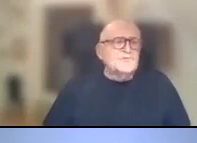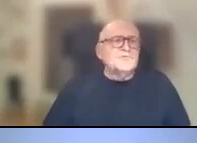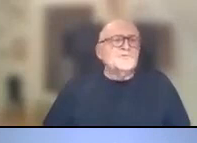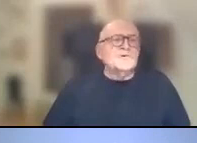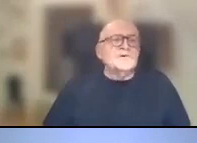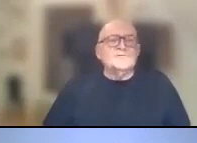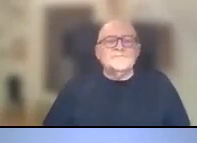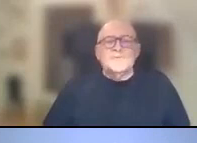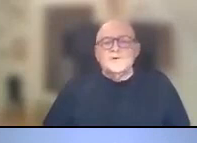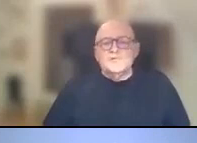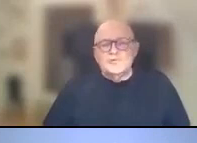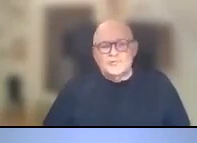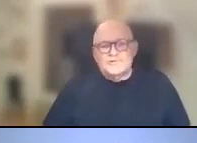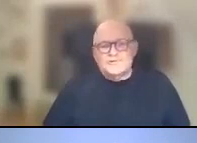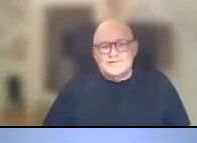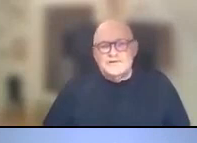rede zu Ihnen über